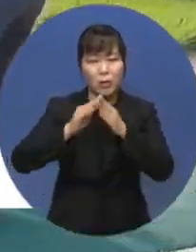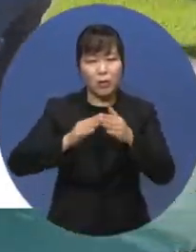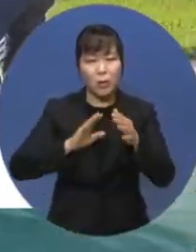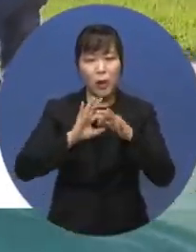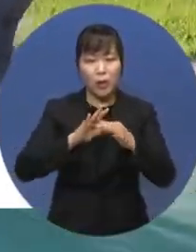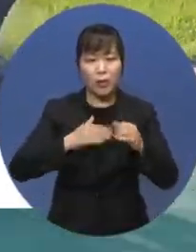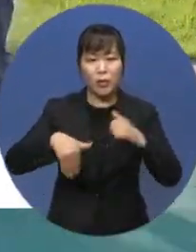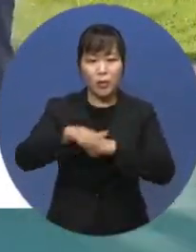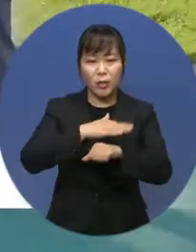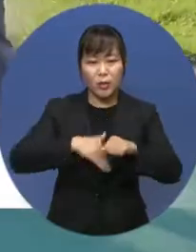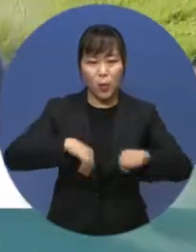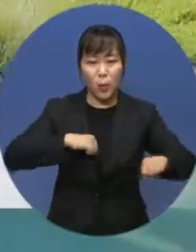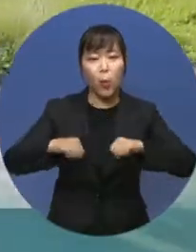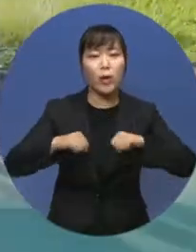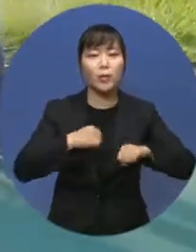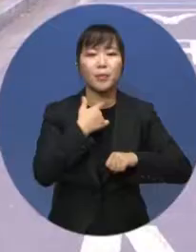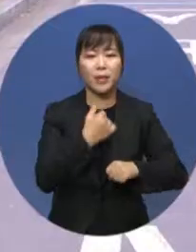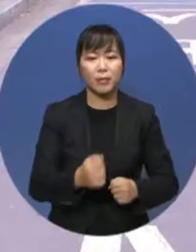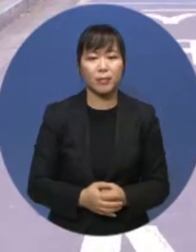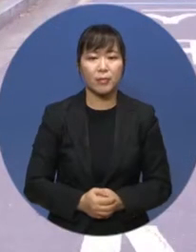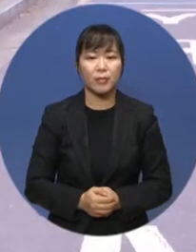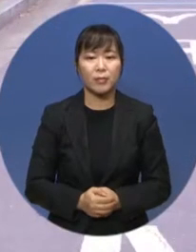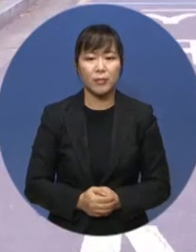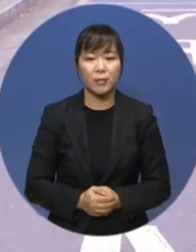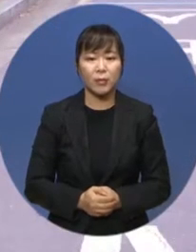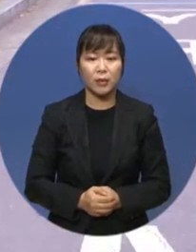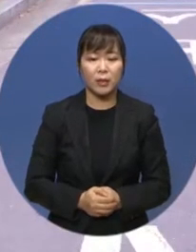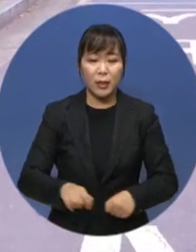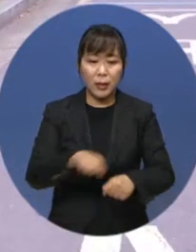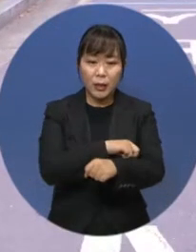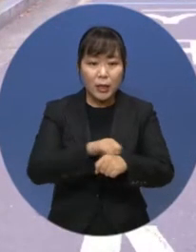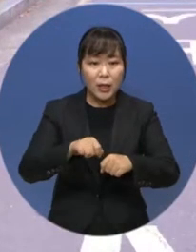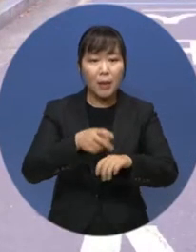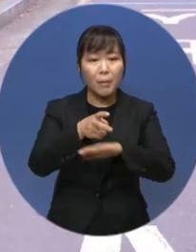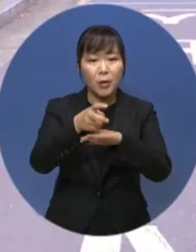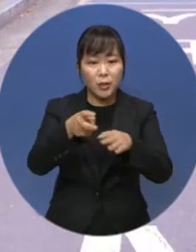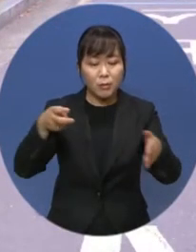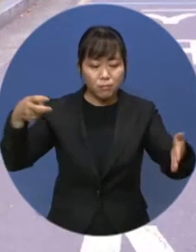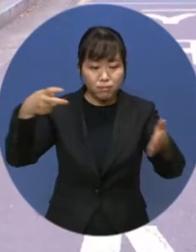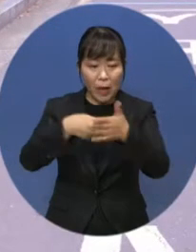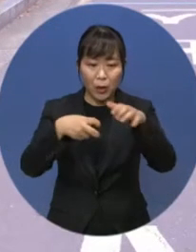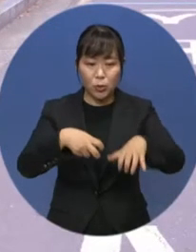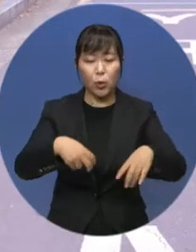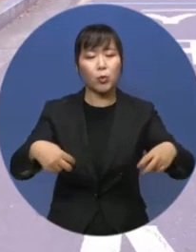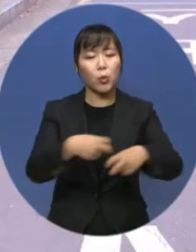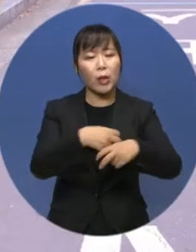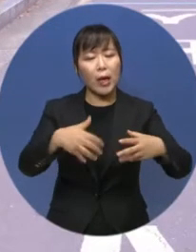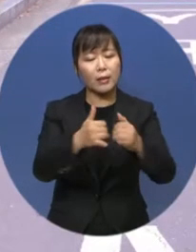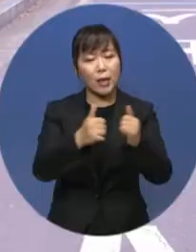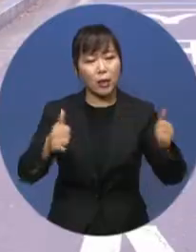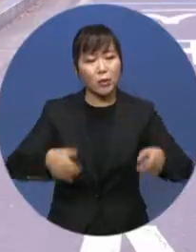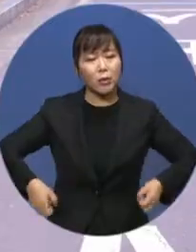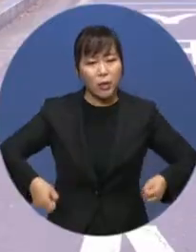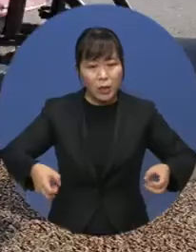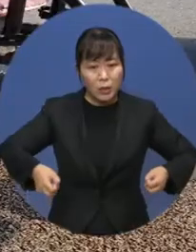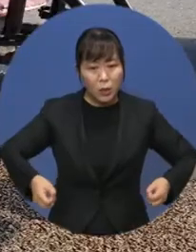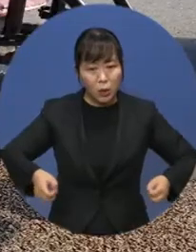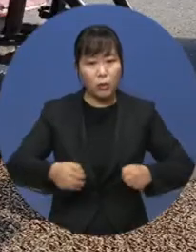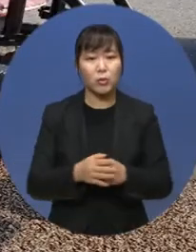활동에 나섰습니다. 특히 버스 승강장에서는 교통약자가 휠체어를